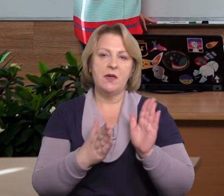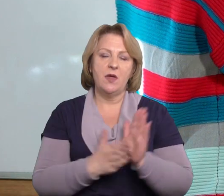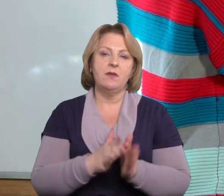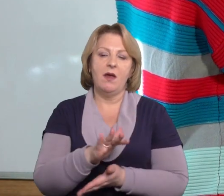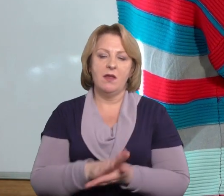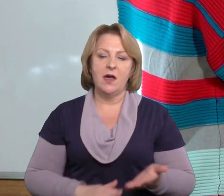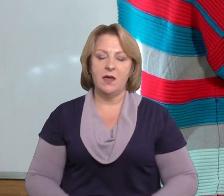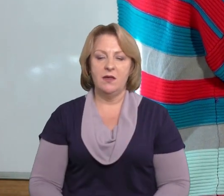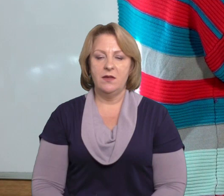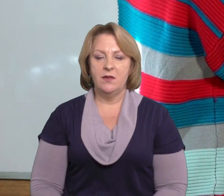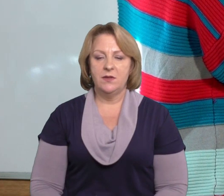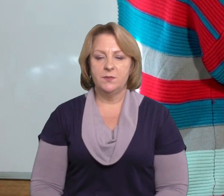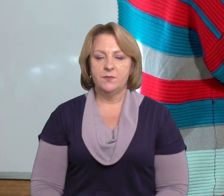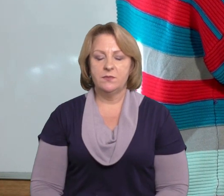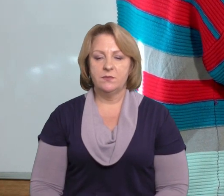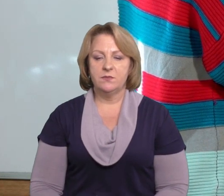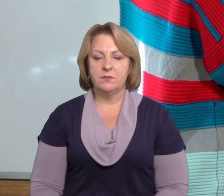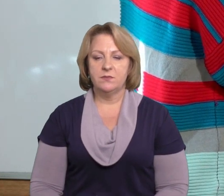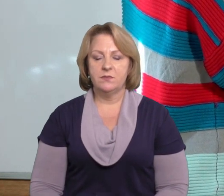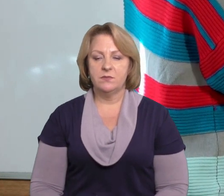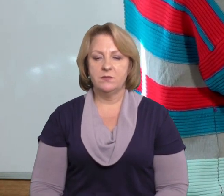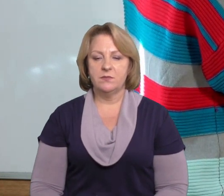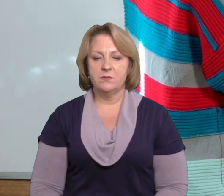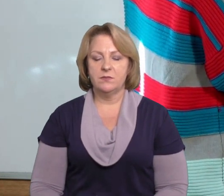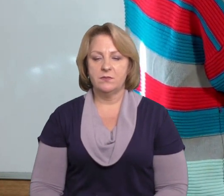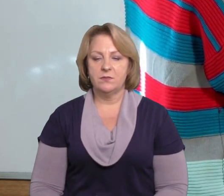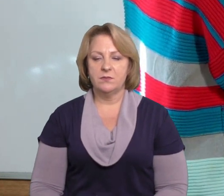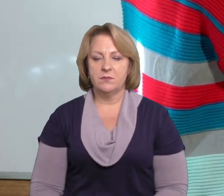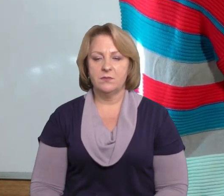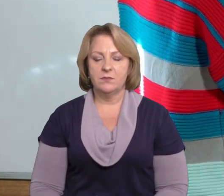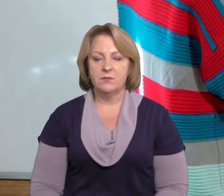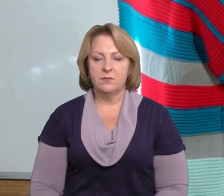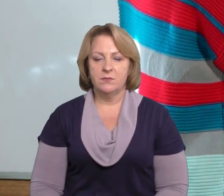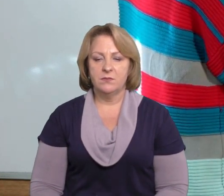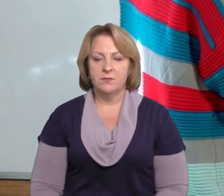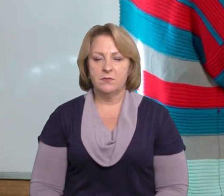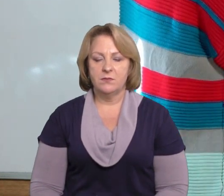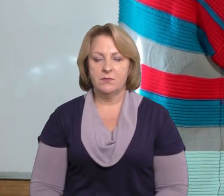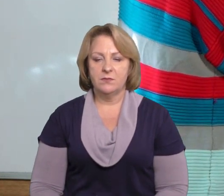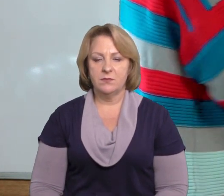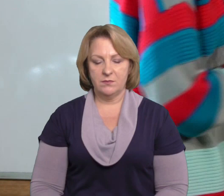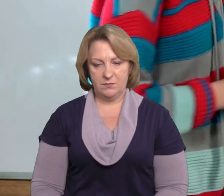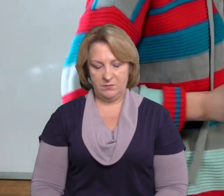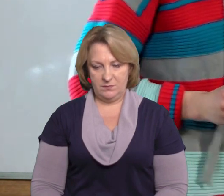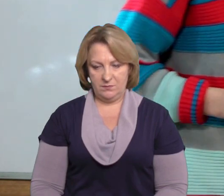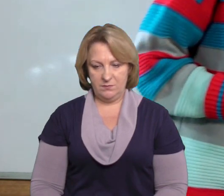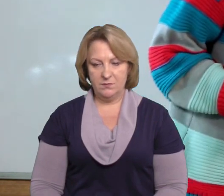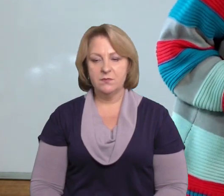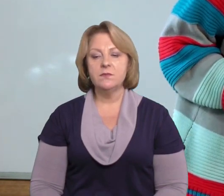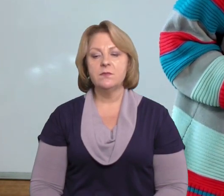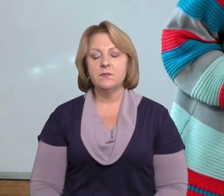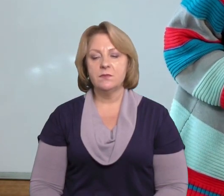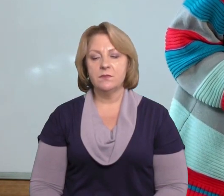далі, що r плюс h поділити на r і все це в квадраті. Якщо